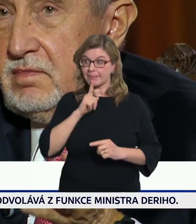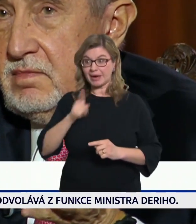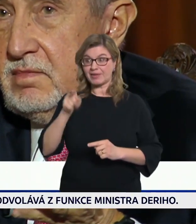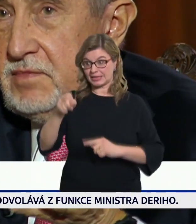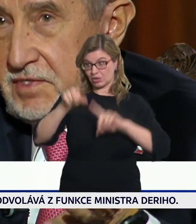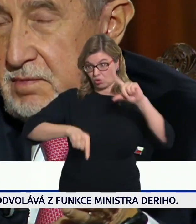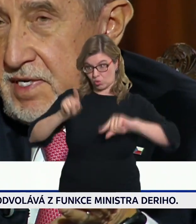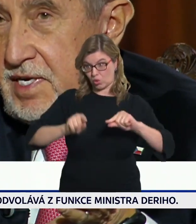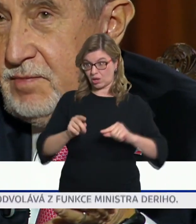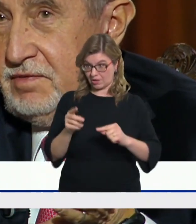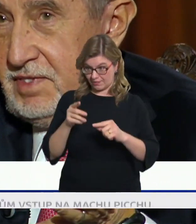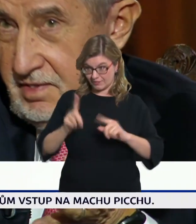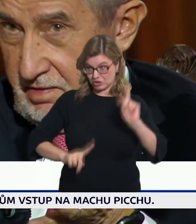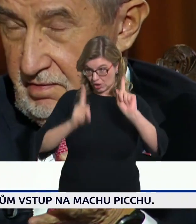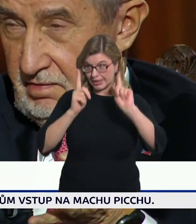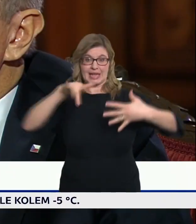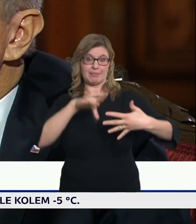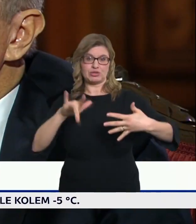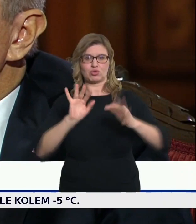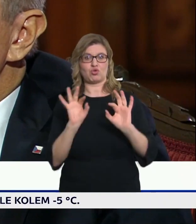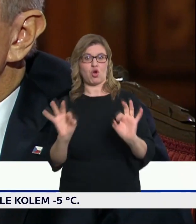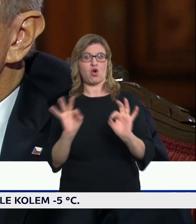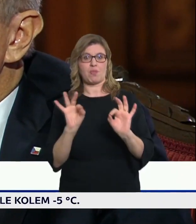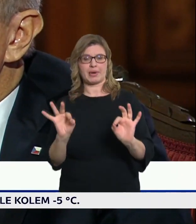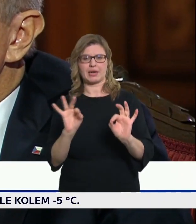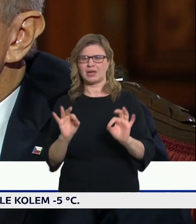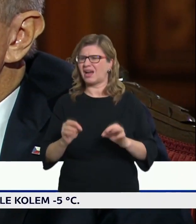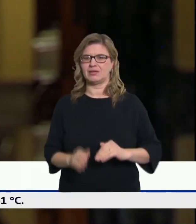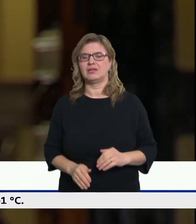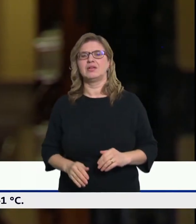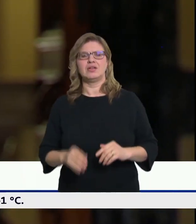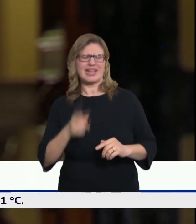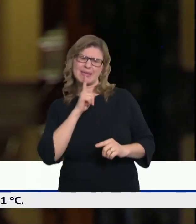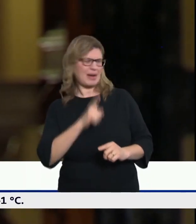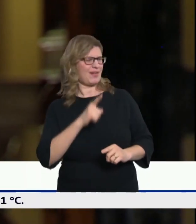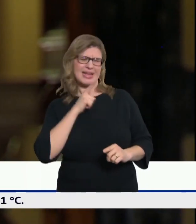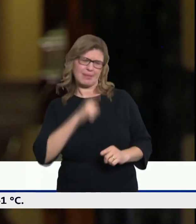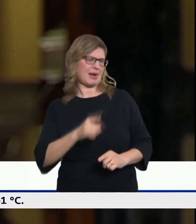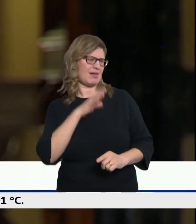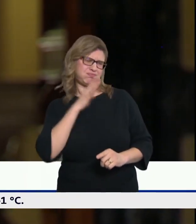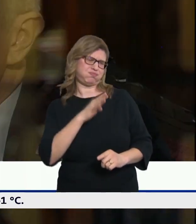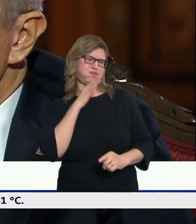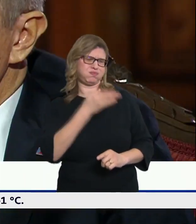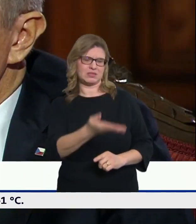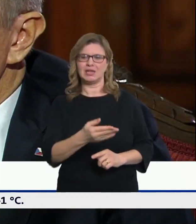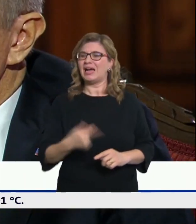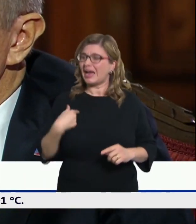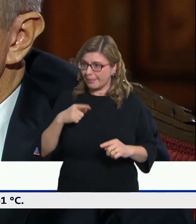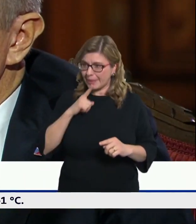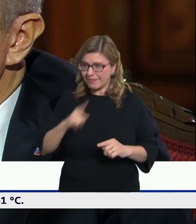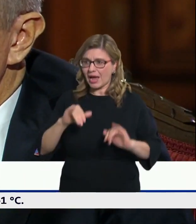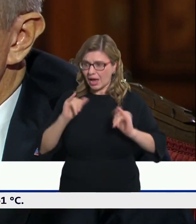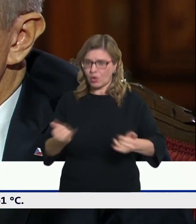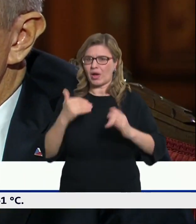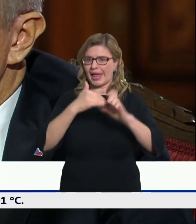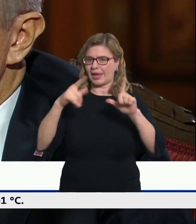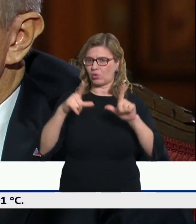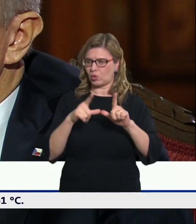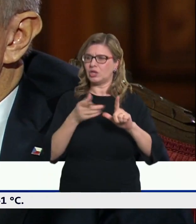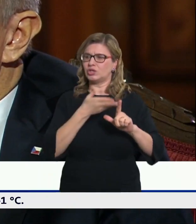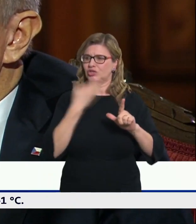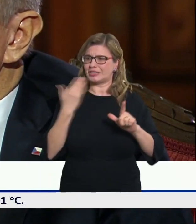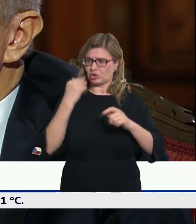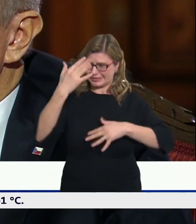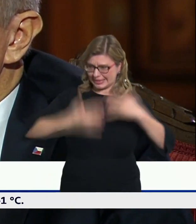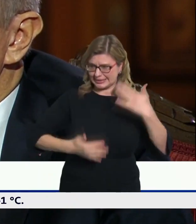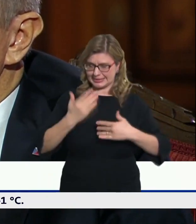omlouvám, můžete mě nechat mluvit. Není to pravda. Pane Babiši, není to pravda, protože... To je pravda, podívejte se do statistik, ne. Je to